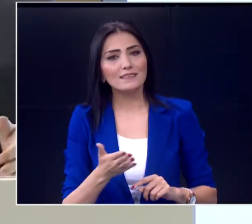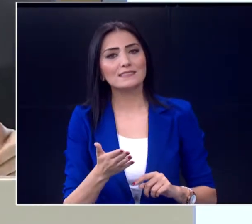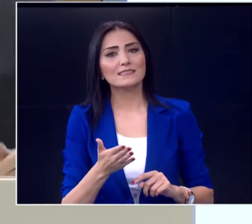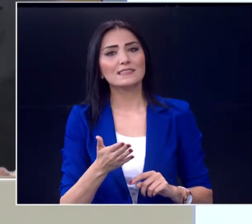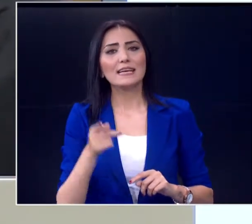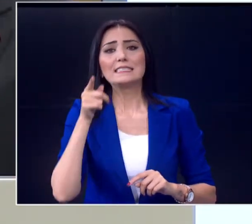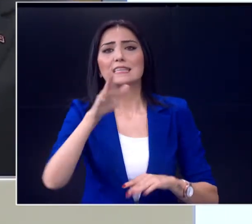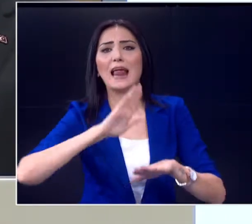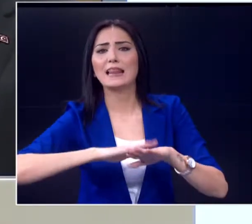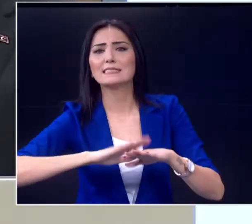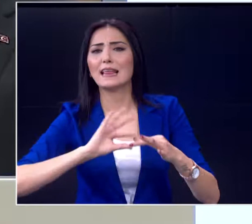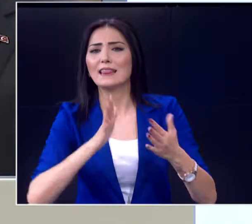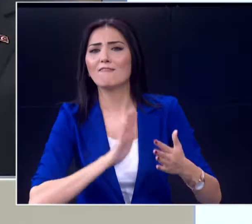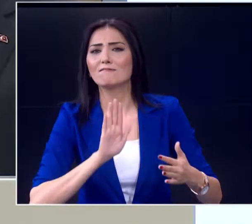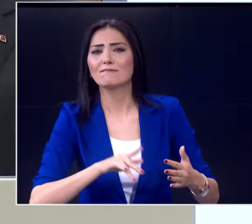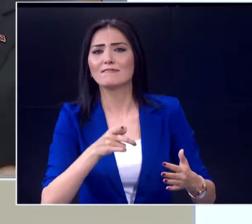Sizin elinizde ne var?